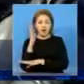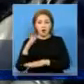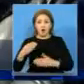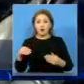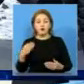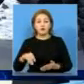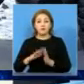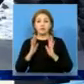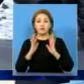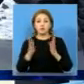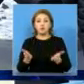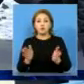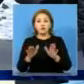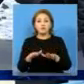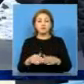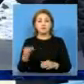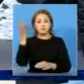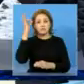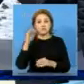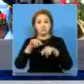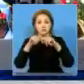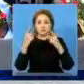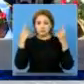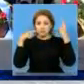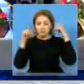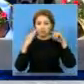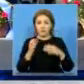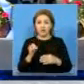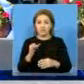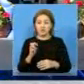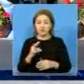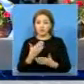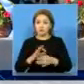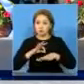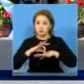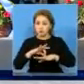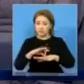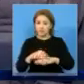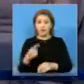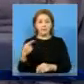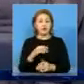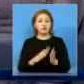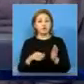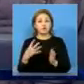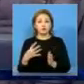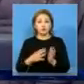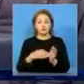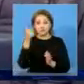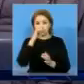ауданындағы саябақ алаңына қойылды. Ескерткіштің дизайн архитектор Бақтыгерей Жапар жүргізді. 1949